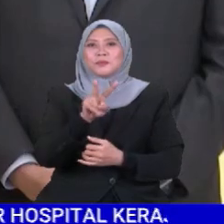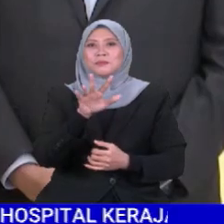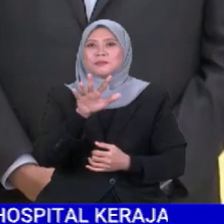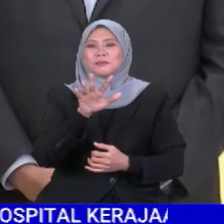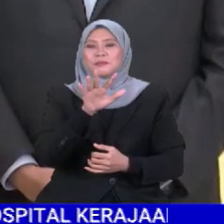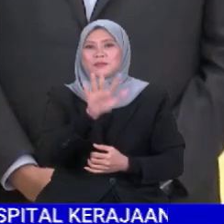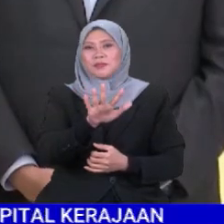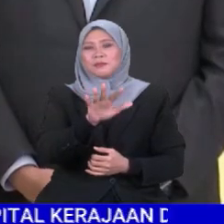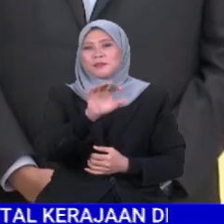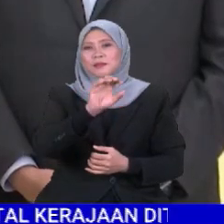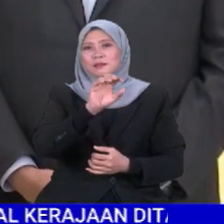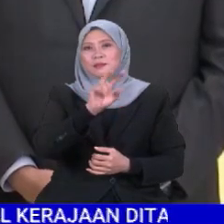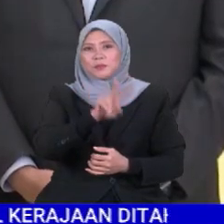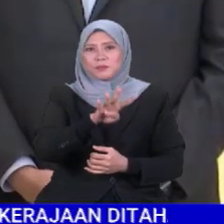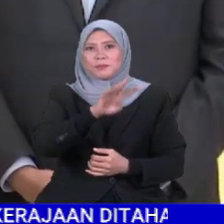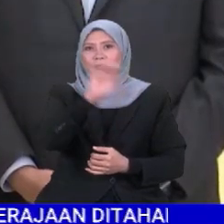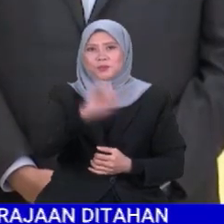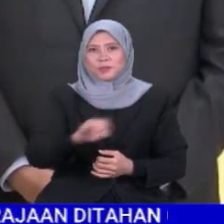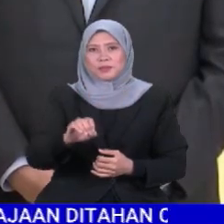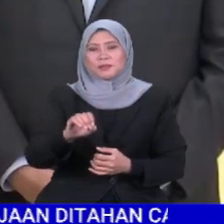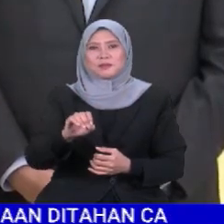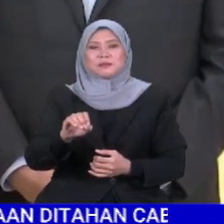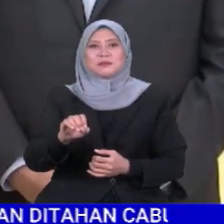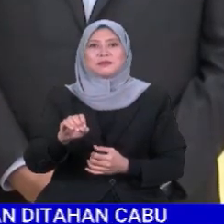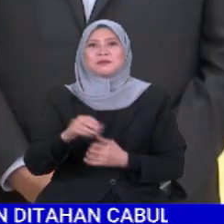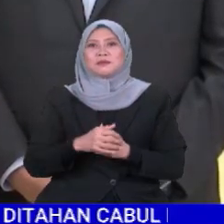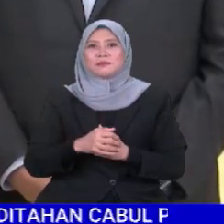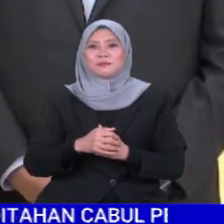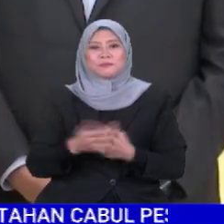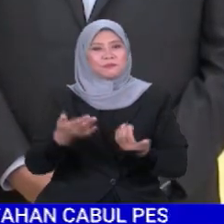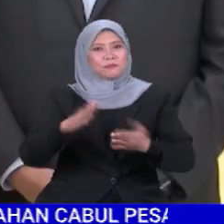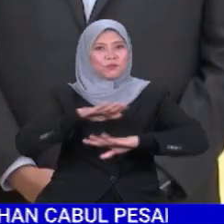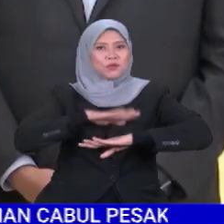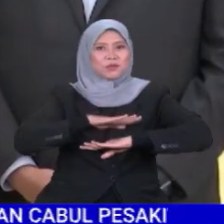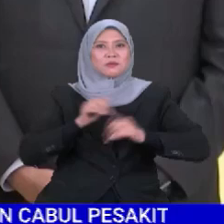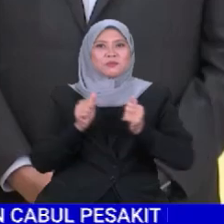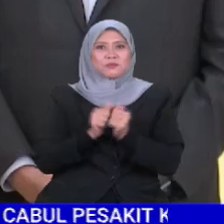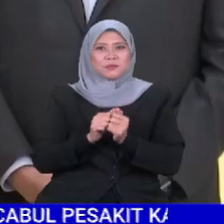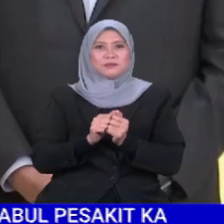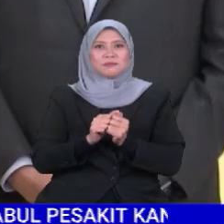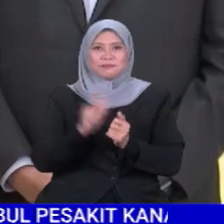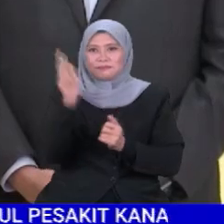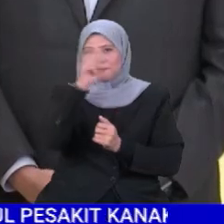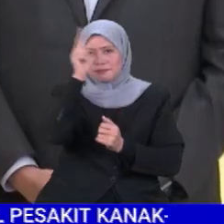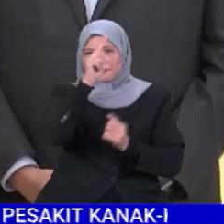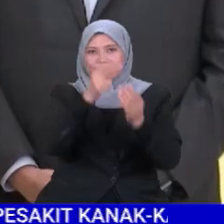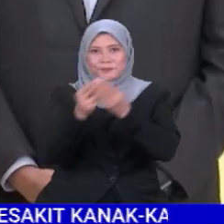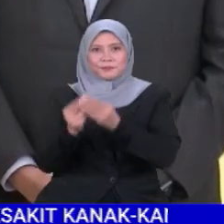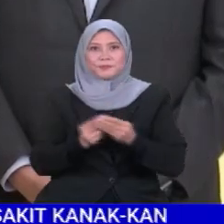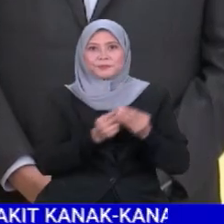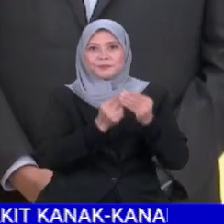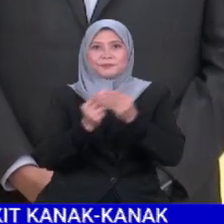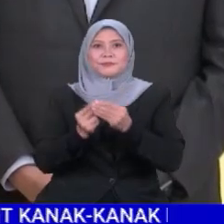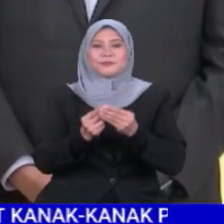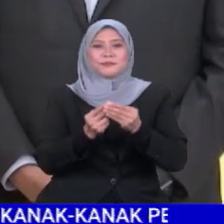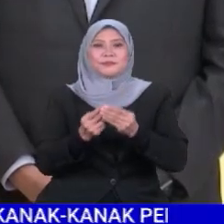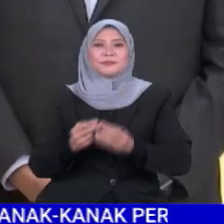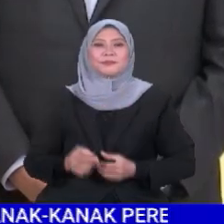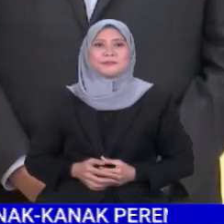daripada keseluruhan 1,209 responden berpuas hati dengan prestasi kerajaan perpaduan.